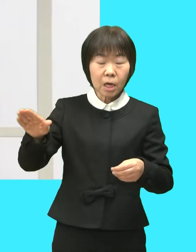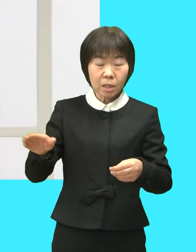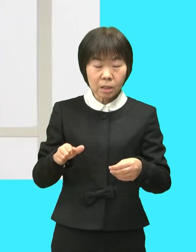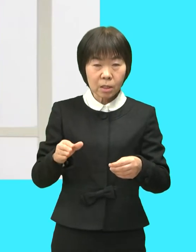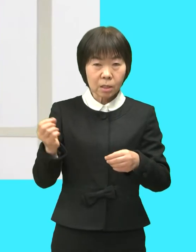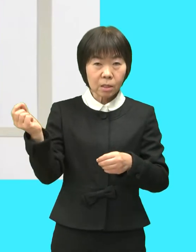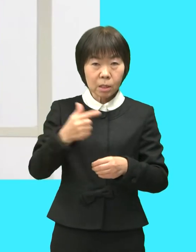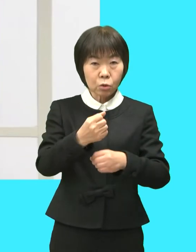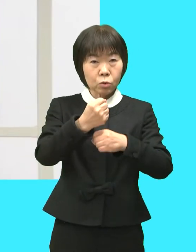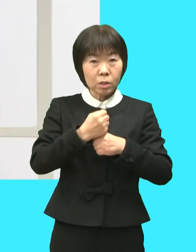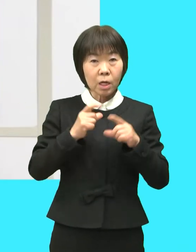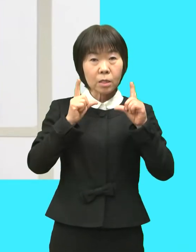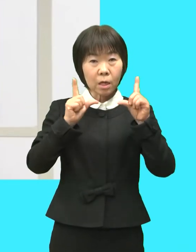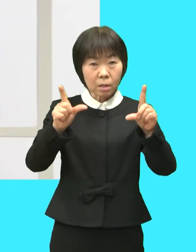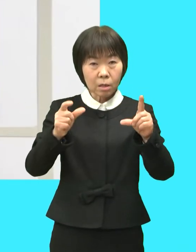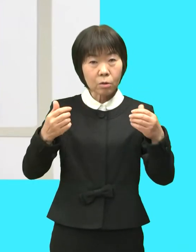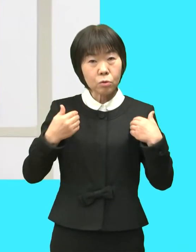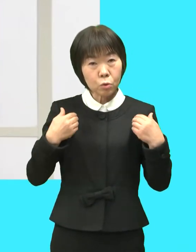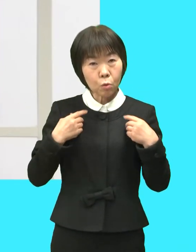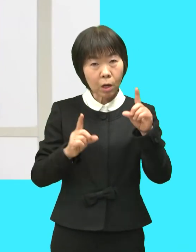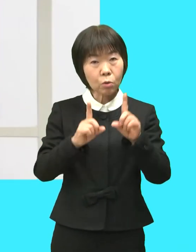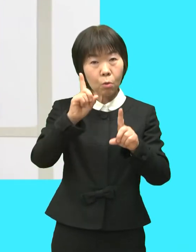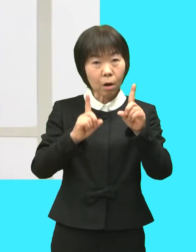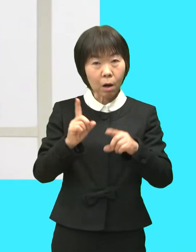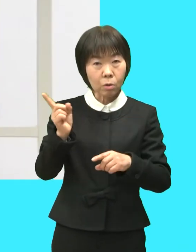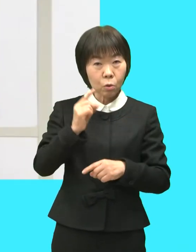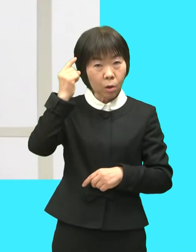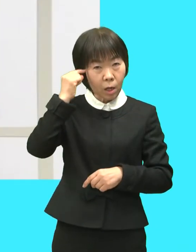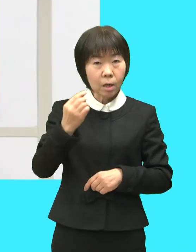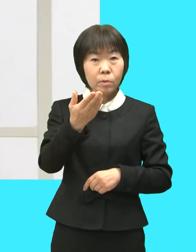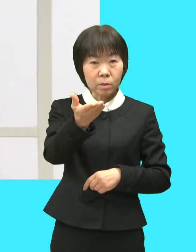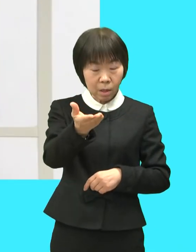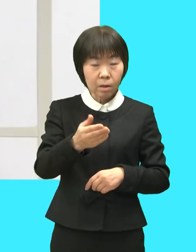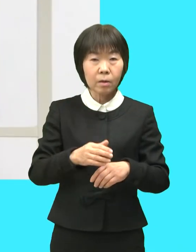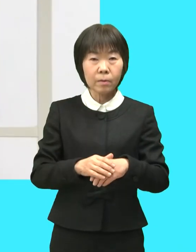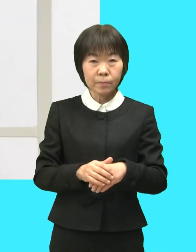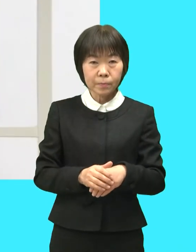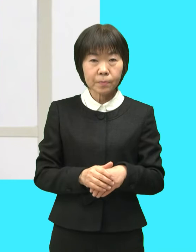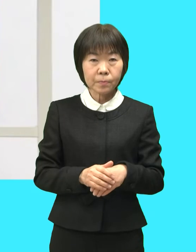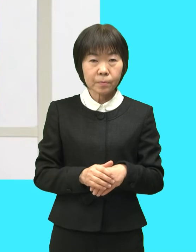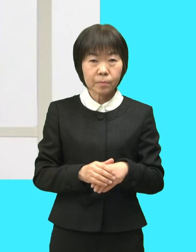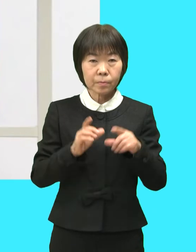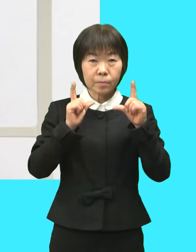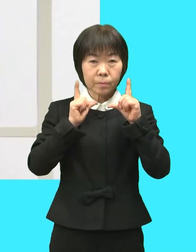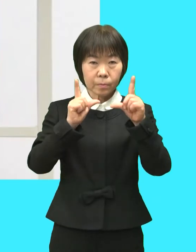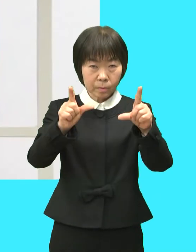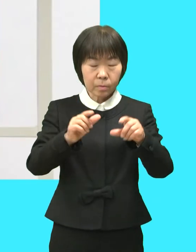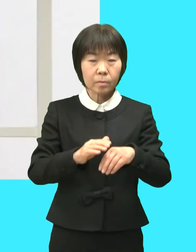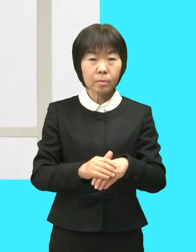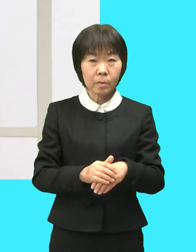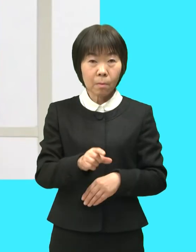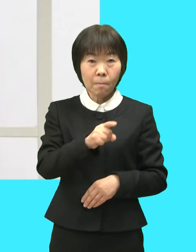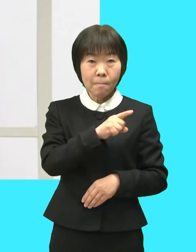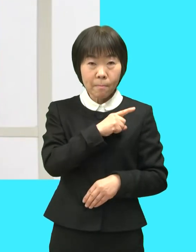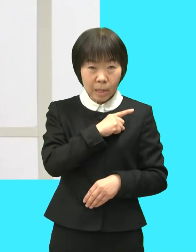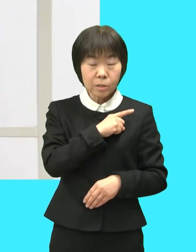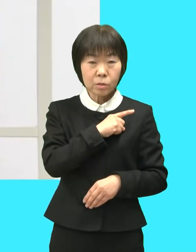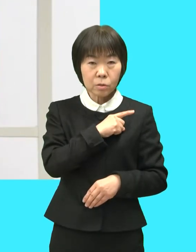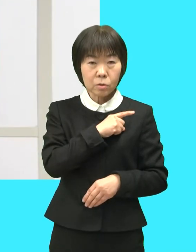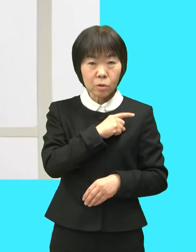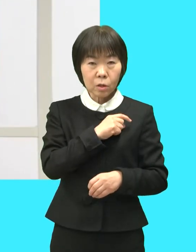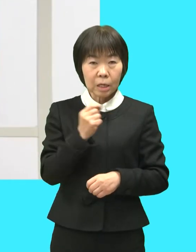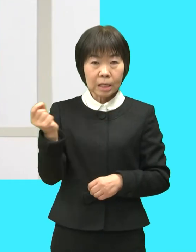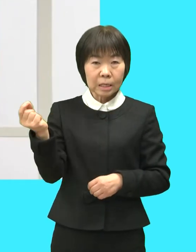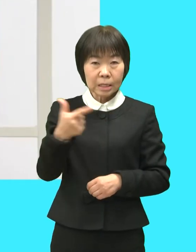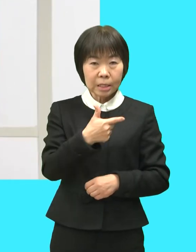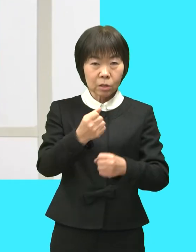急事態宣言が必要なのかどうか、知事現在どのように考えていらっしゃるかお聞かせください。 まずこの